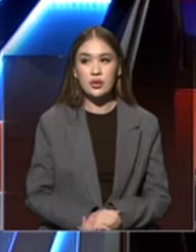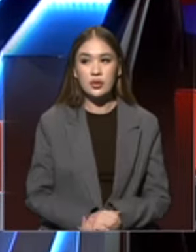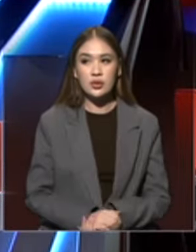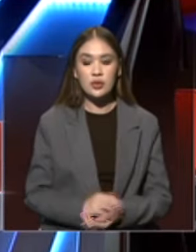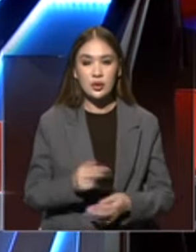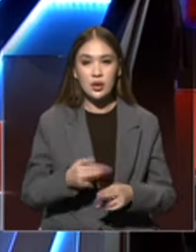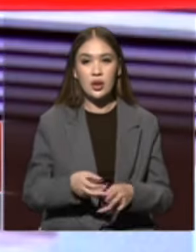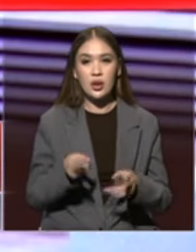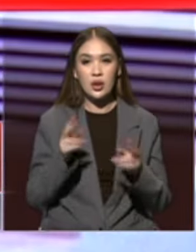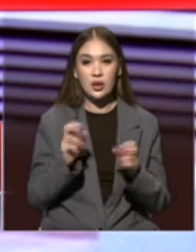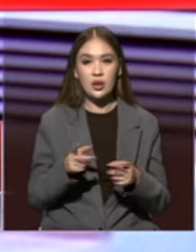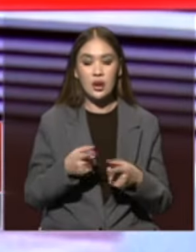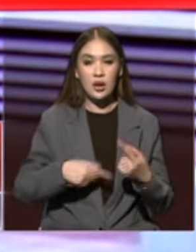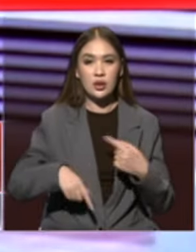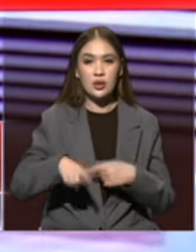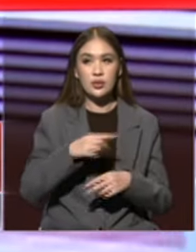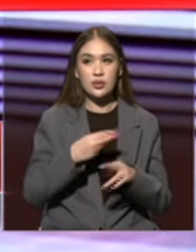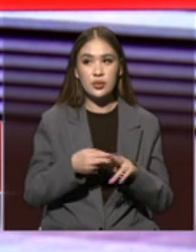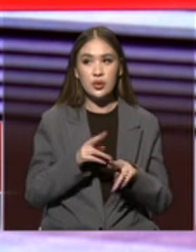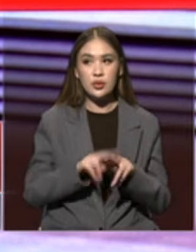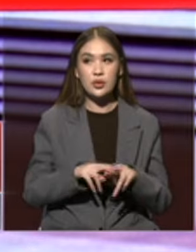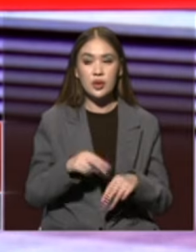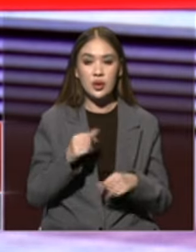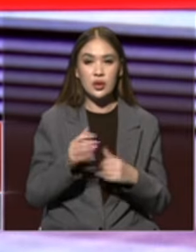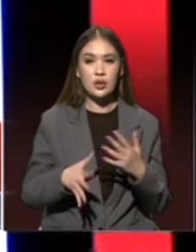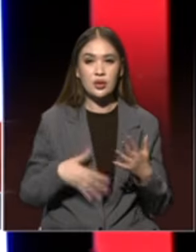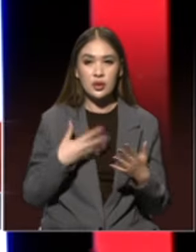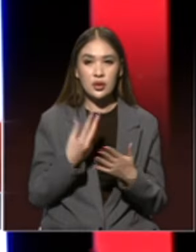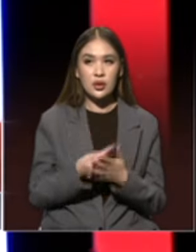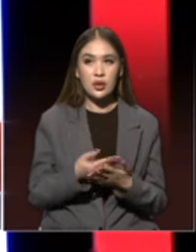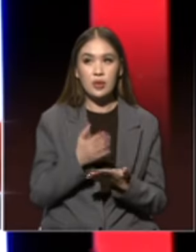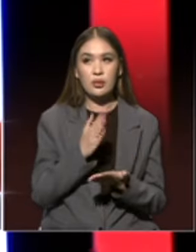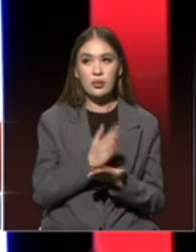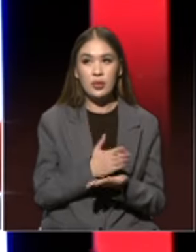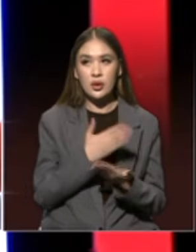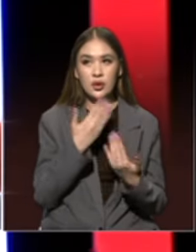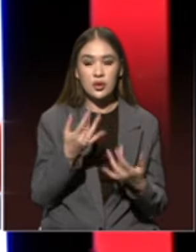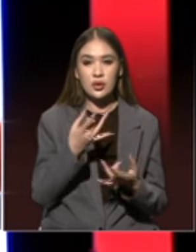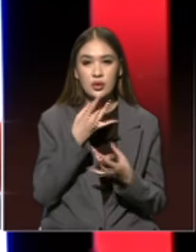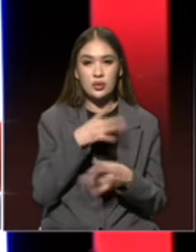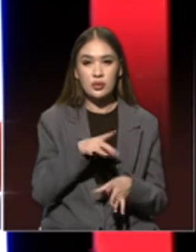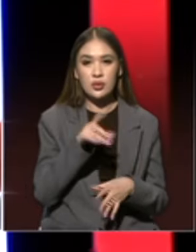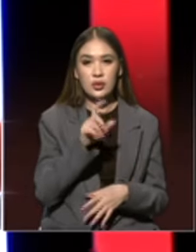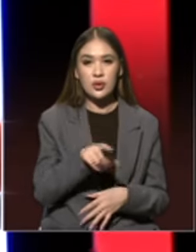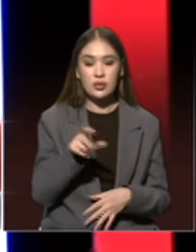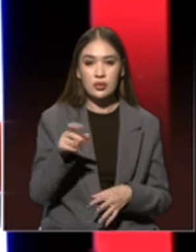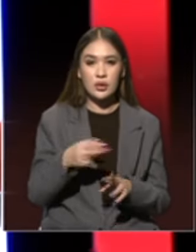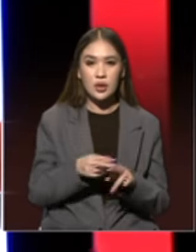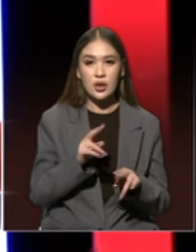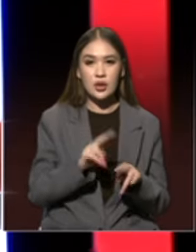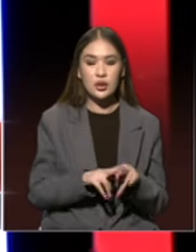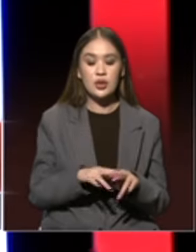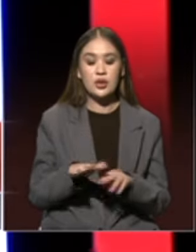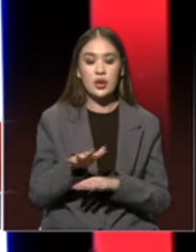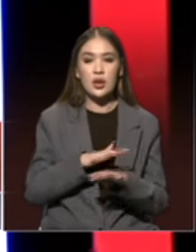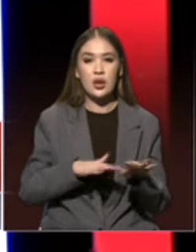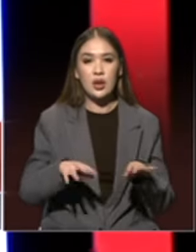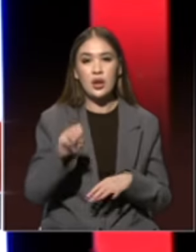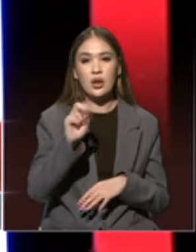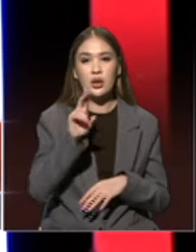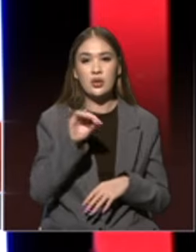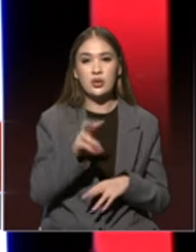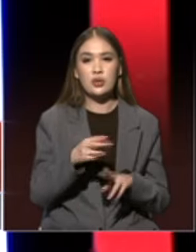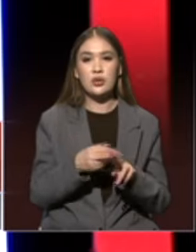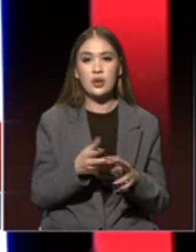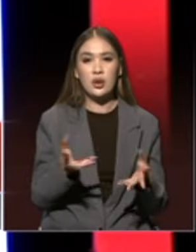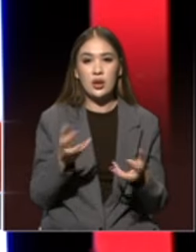Қалай айналдырып келсек те, мысалға осы жәрдемақы болсын, өтемақы болсын, кез келген азаматымыз осы жергілікті әкімдіктен осы көмектерді ала